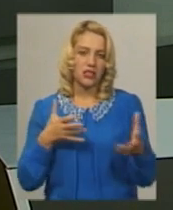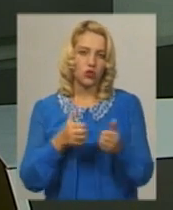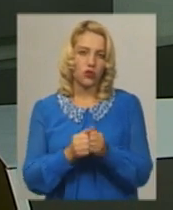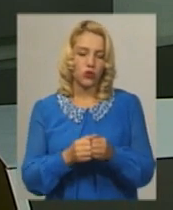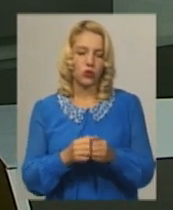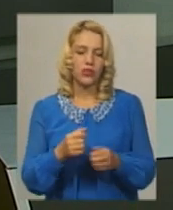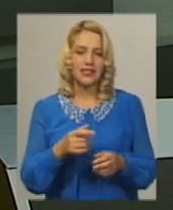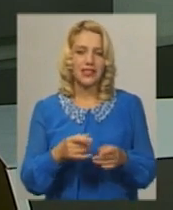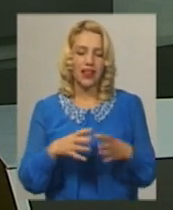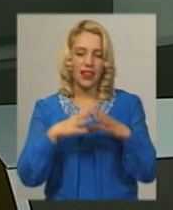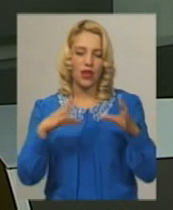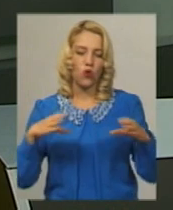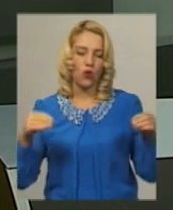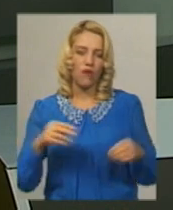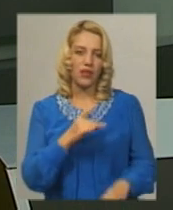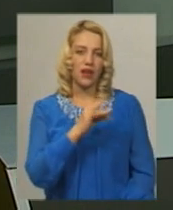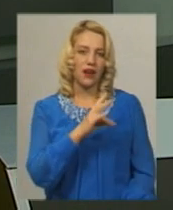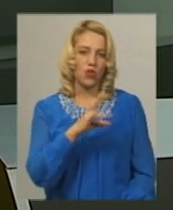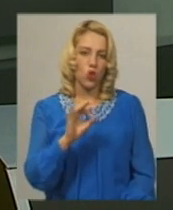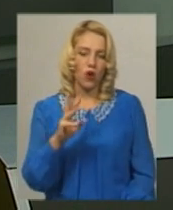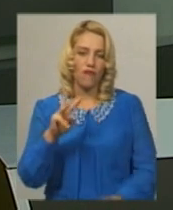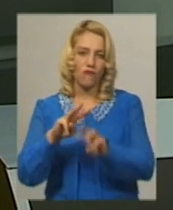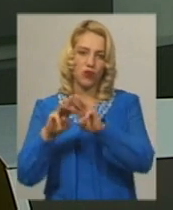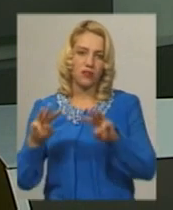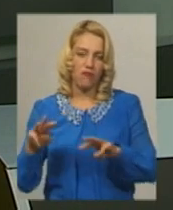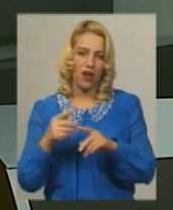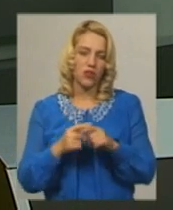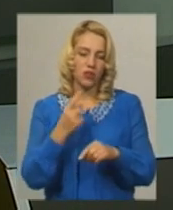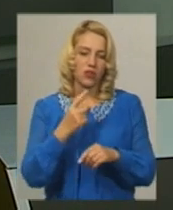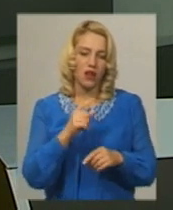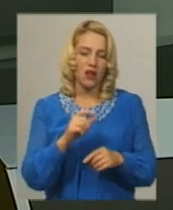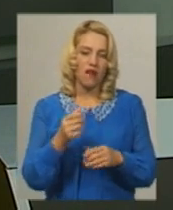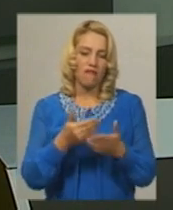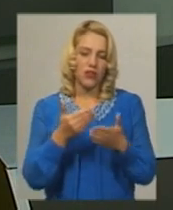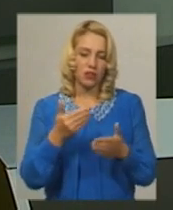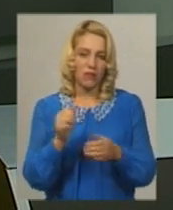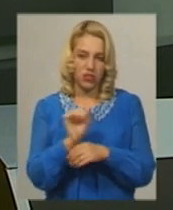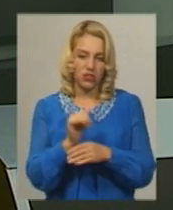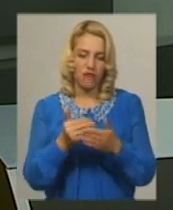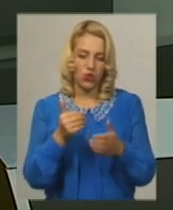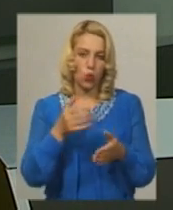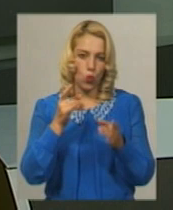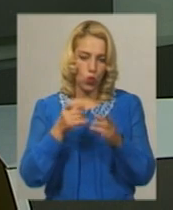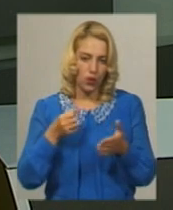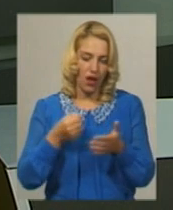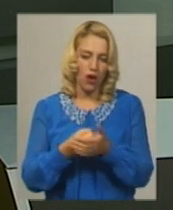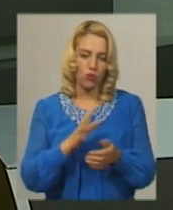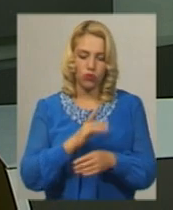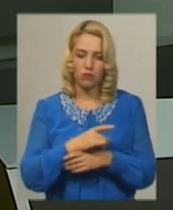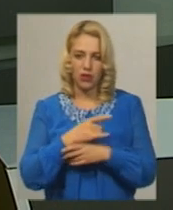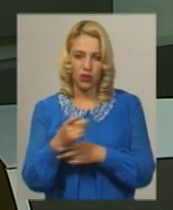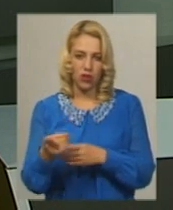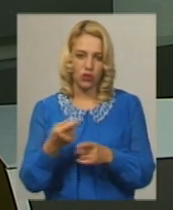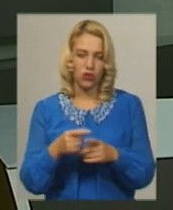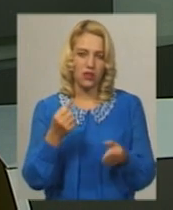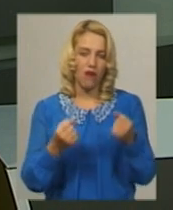автомобілі «Рено Кенго» і «Фольксваген Таурек». Від удару одна з автівок перекинулася. Водія «Фольксвагена» було шпиталізовано до